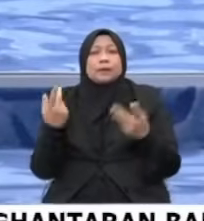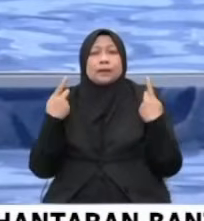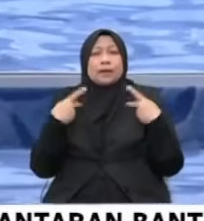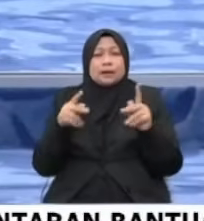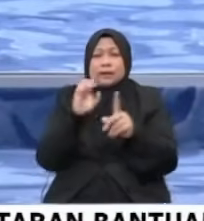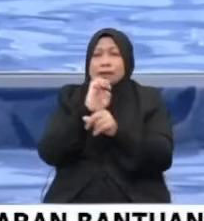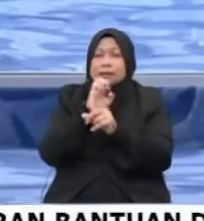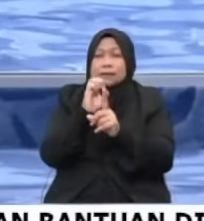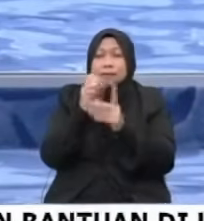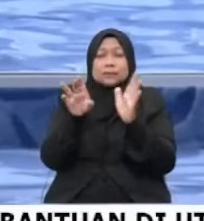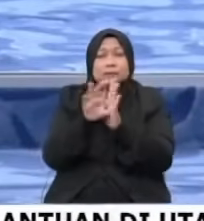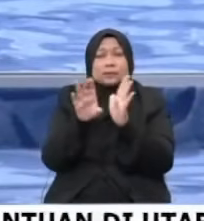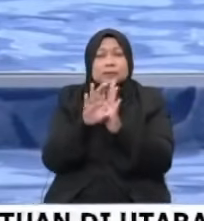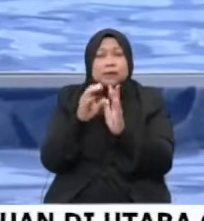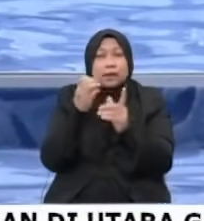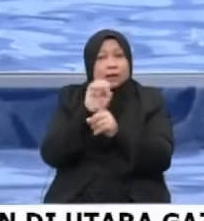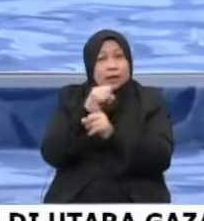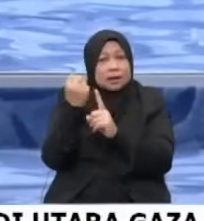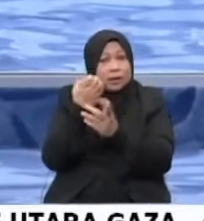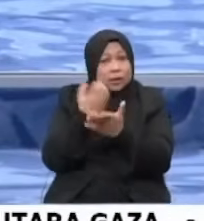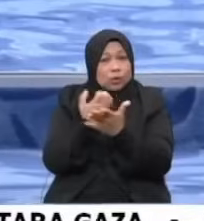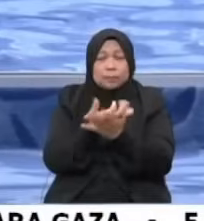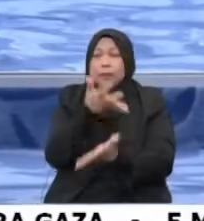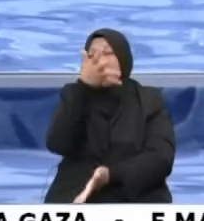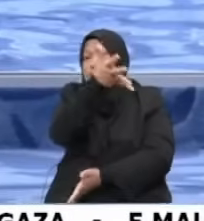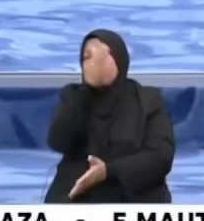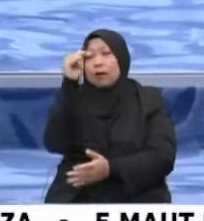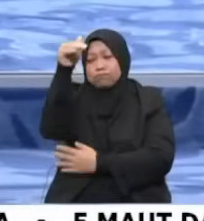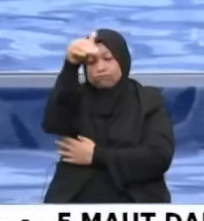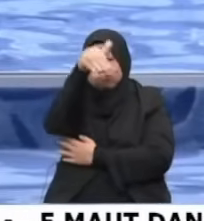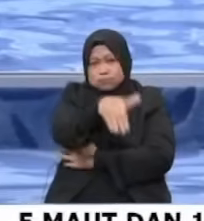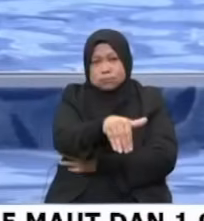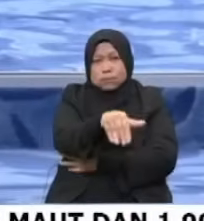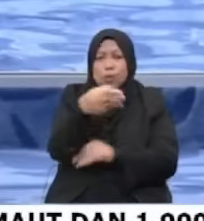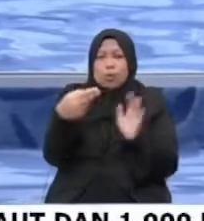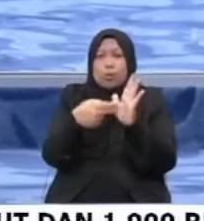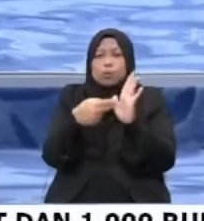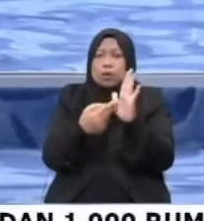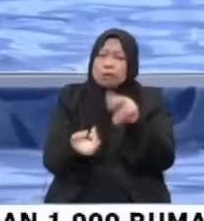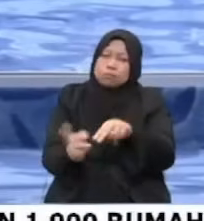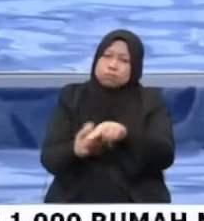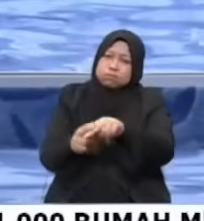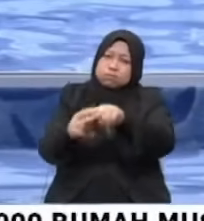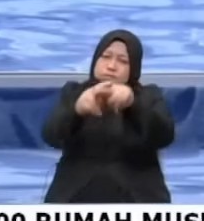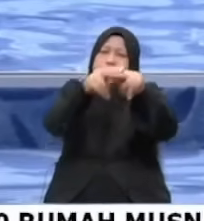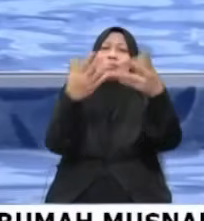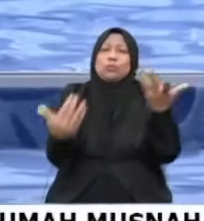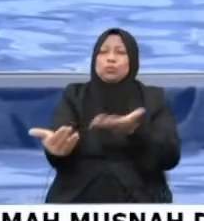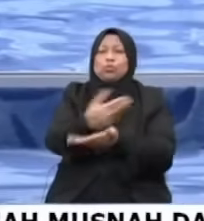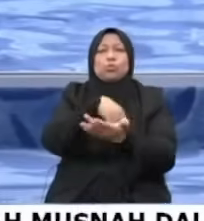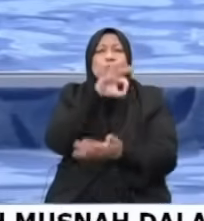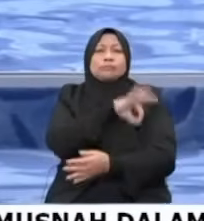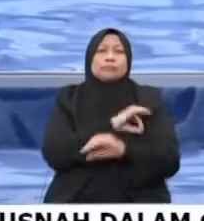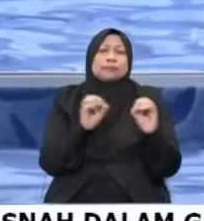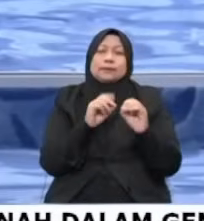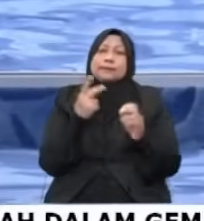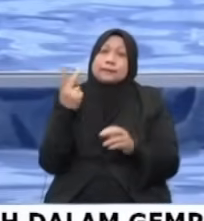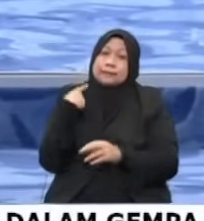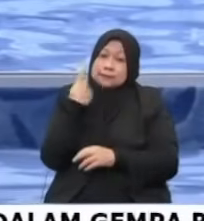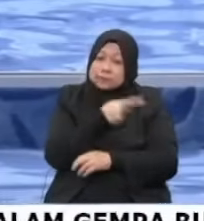ekonomi akan lebih menjunam hasil tidak bertambah hutang k berlonggok Kita terpaksa ambil